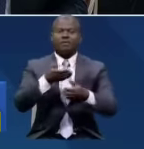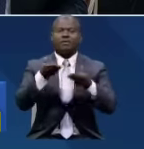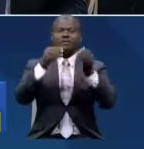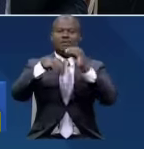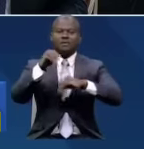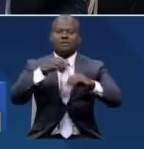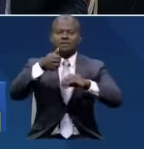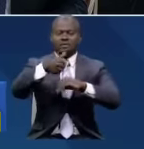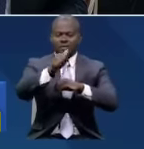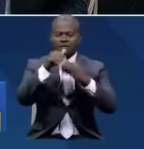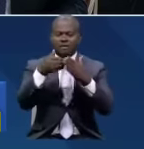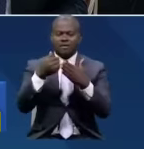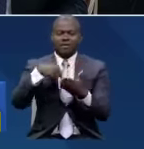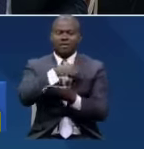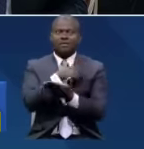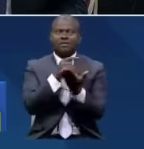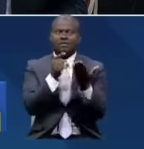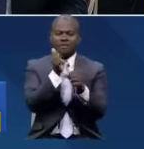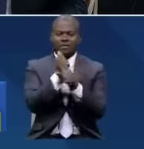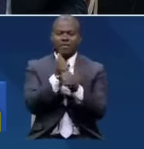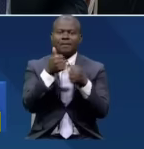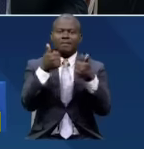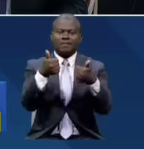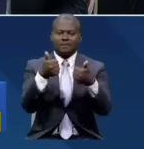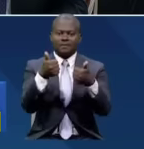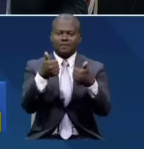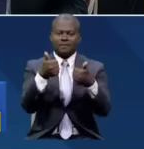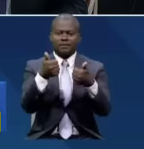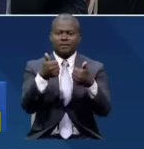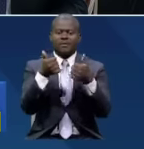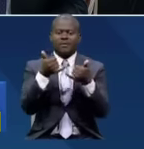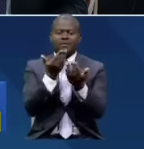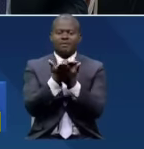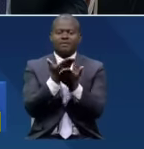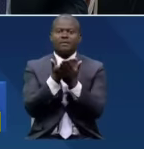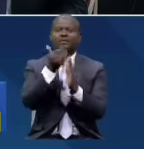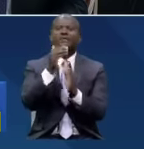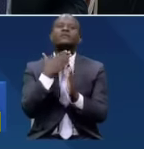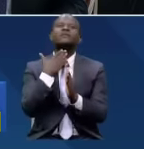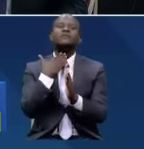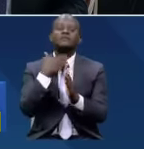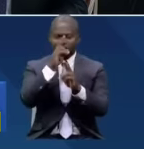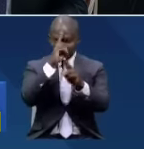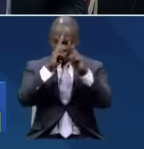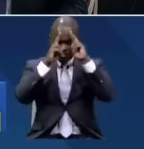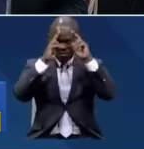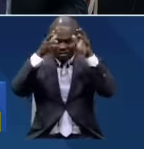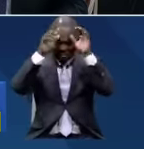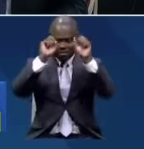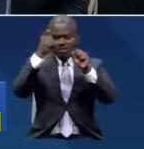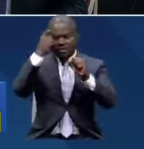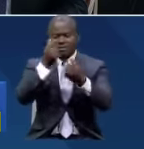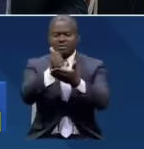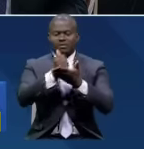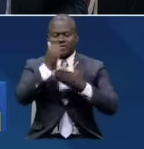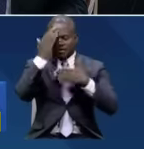uruganda. Nkaba nasabaga yuko icyo cyifuzo nyakubahwa Perezida mwadufasha kugira ngo uyu mushinga SIDAT ufashe